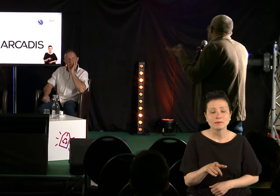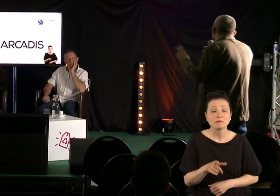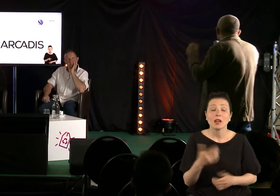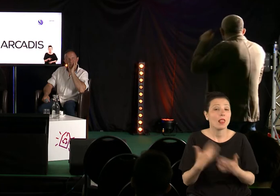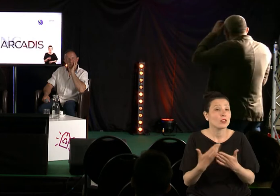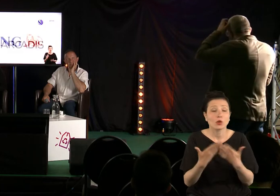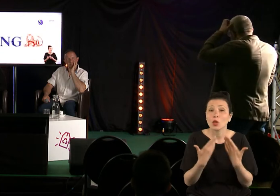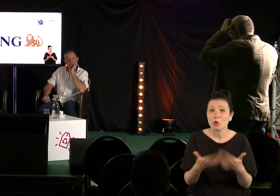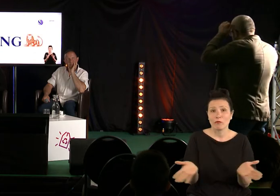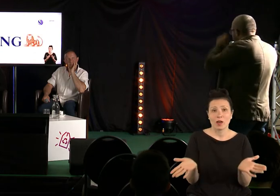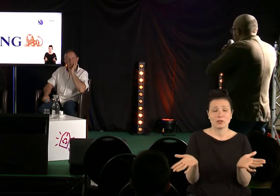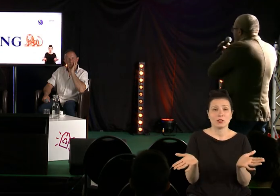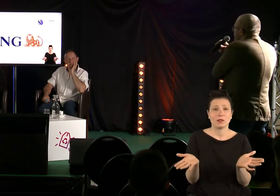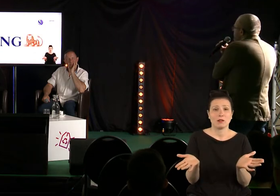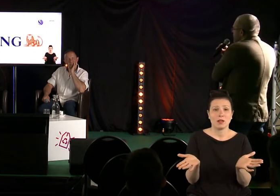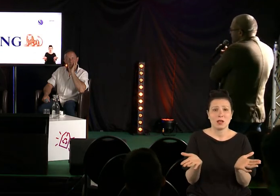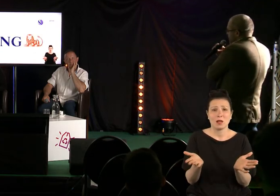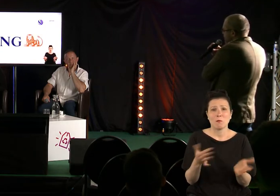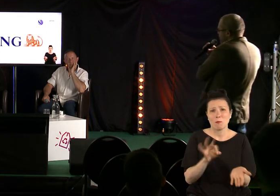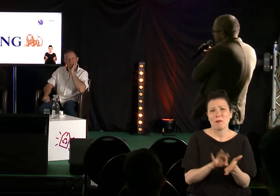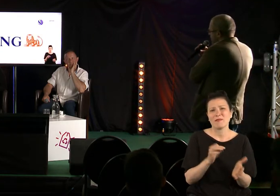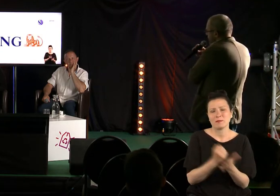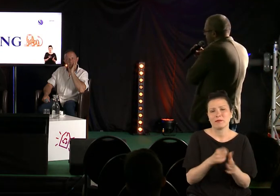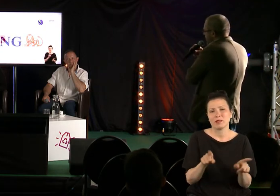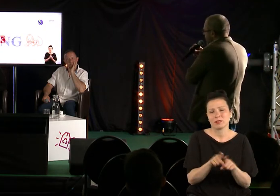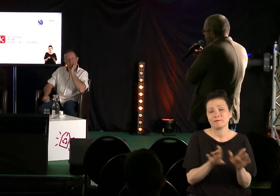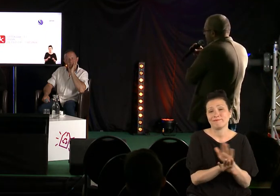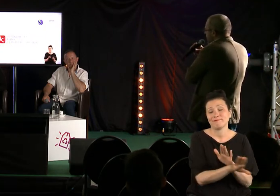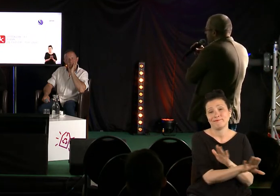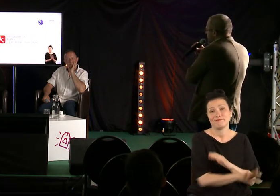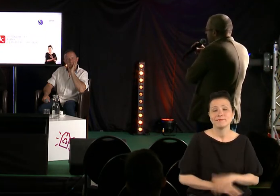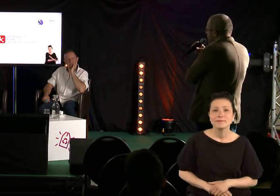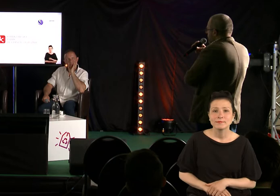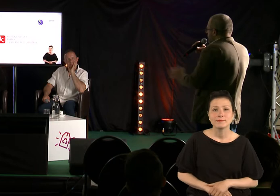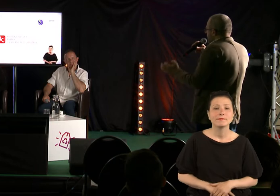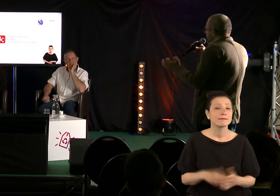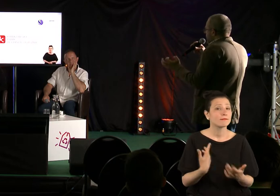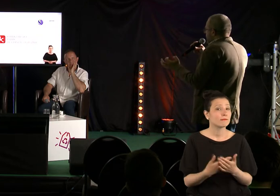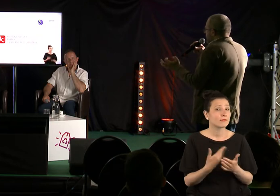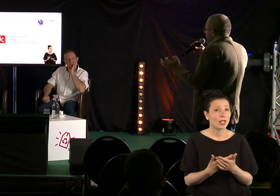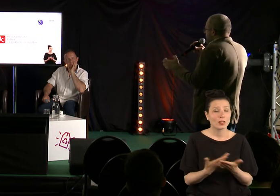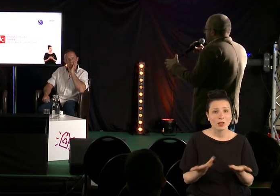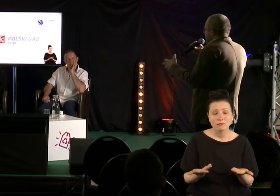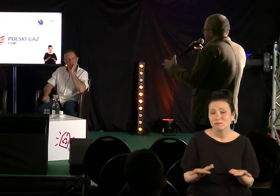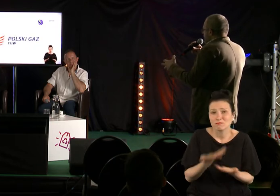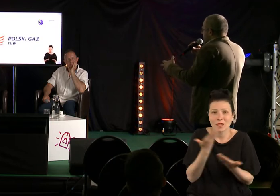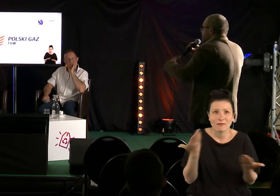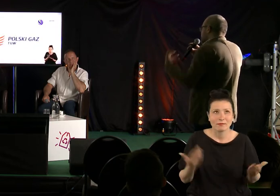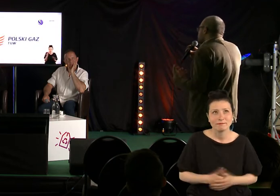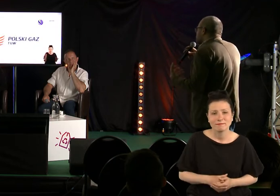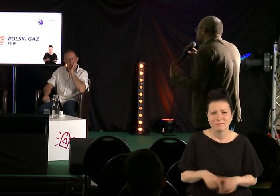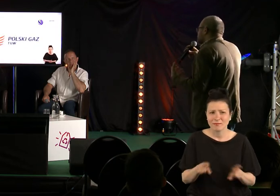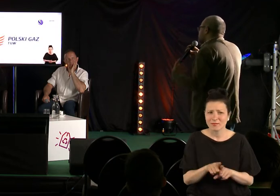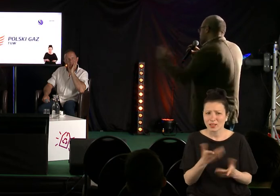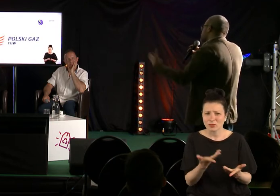nie otwarcie, bo to pewne rzeczy też są zamiatane pod dywan, ale dlaczego, nie wiem, też z